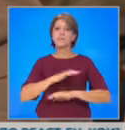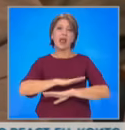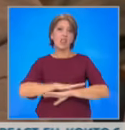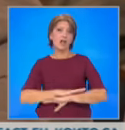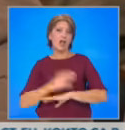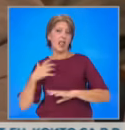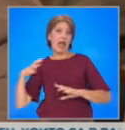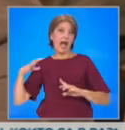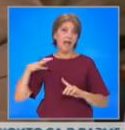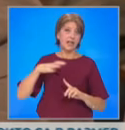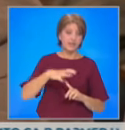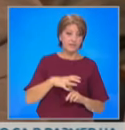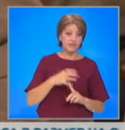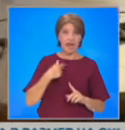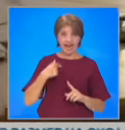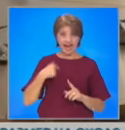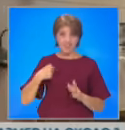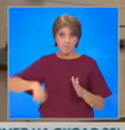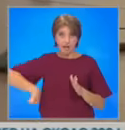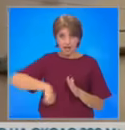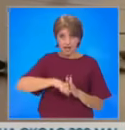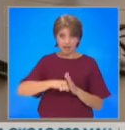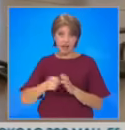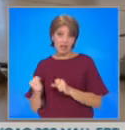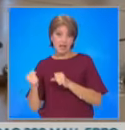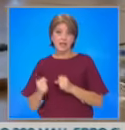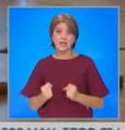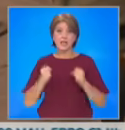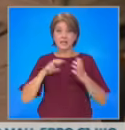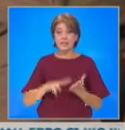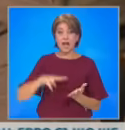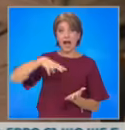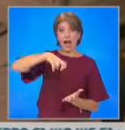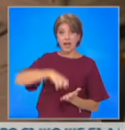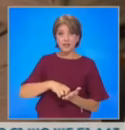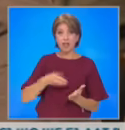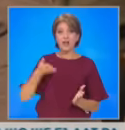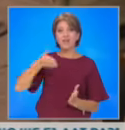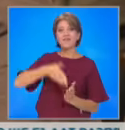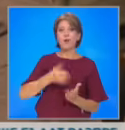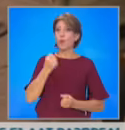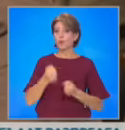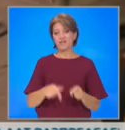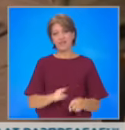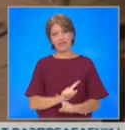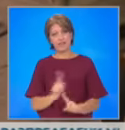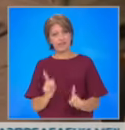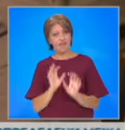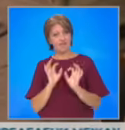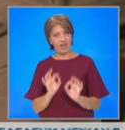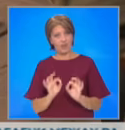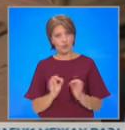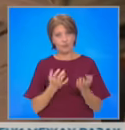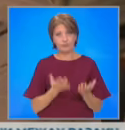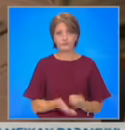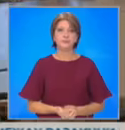дръзко и че съм ритал и скачал върху полицейски автомобили. Не е вярно това, което беше написано в протокола за задържане.